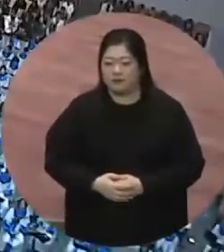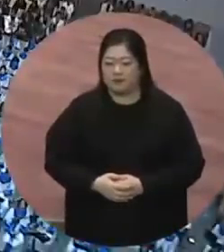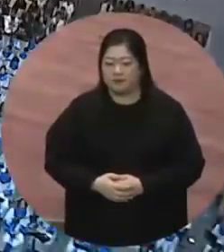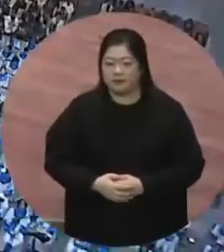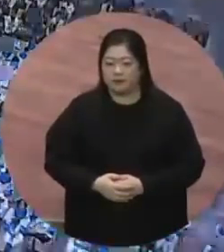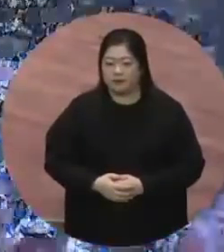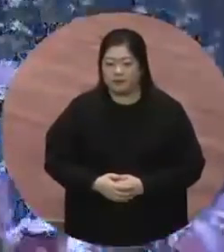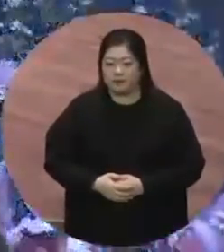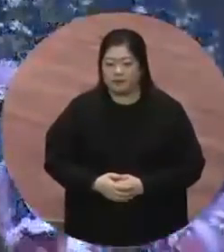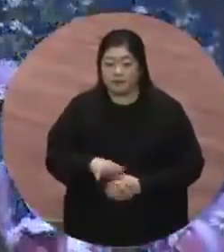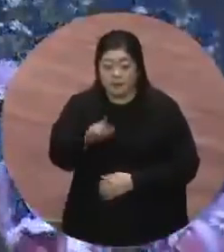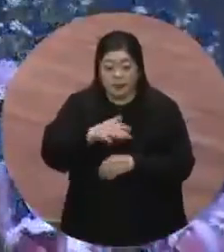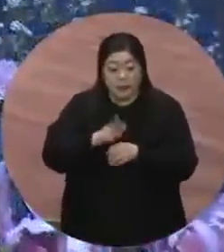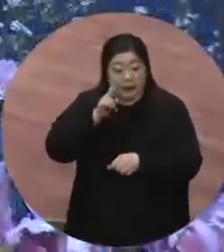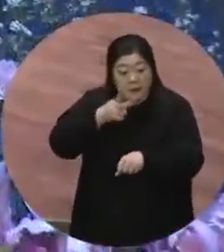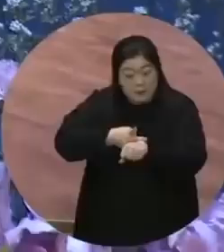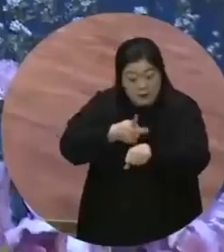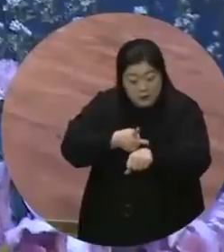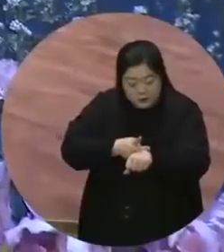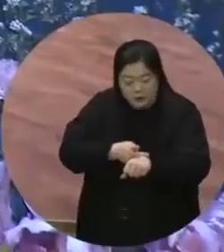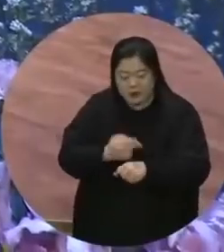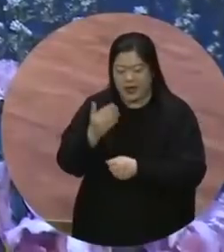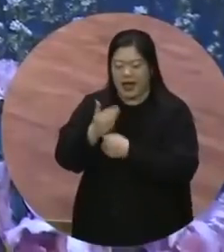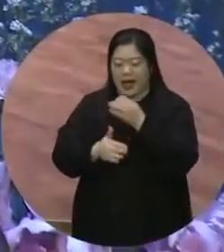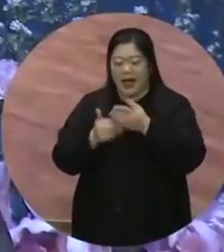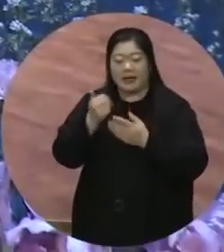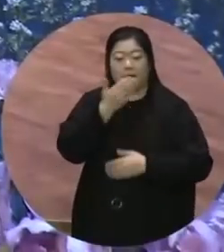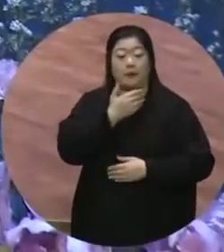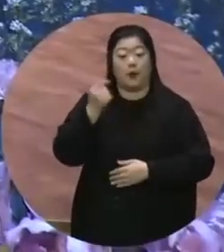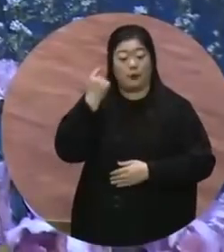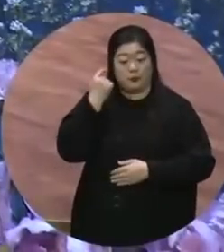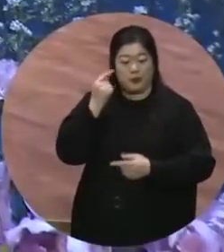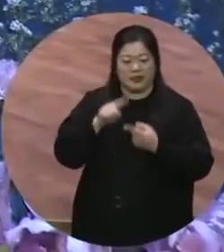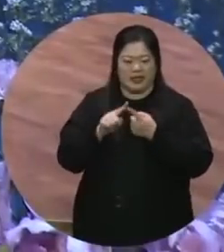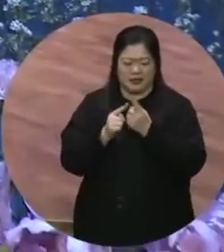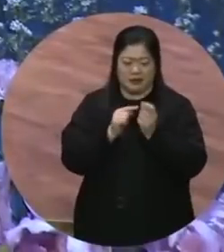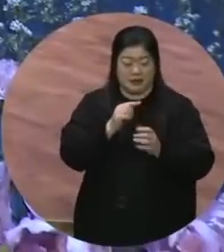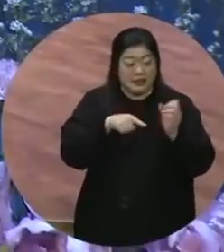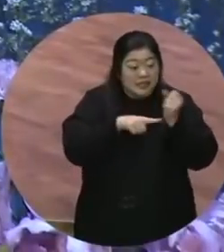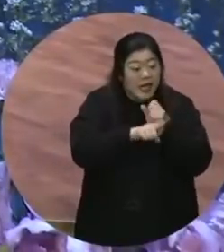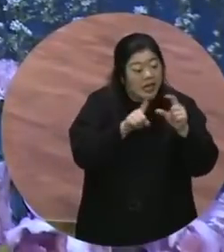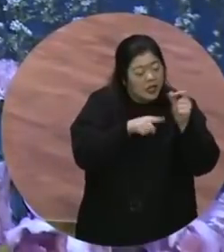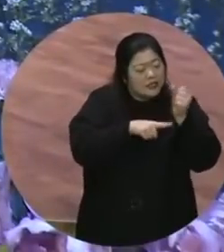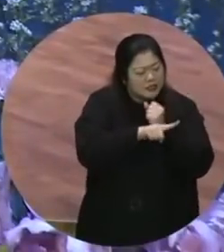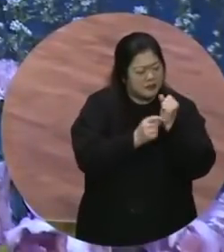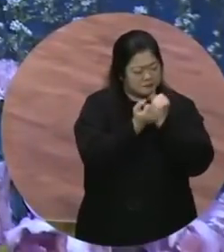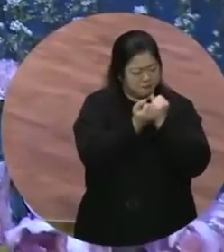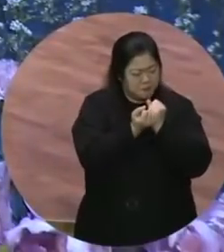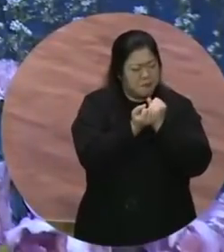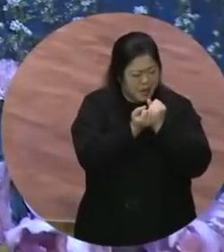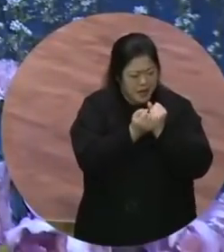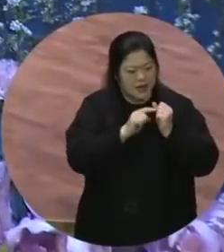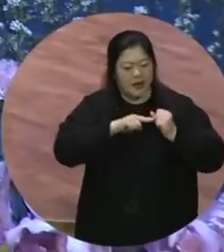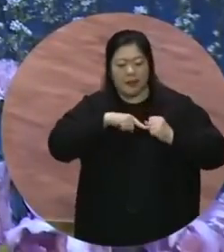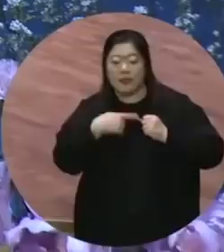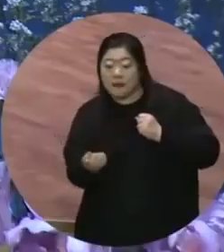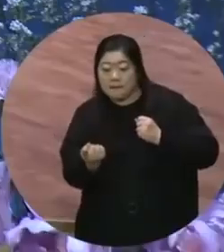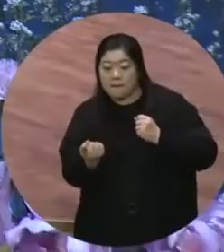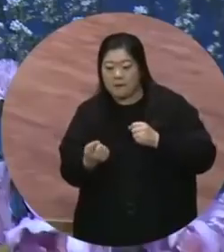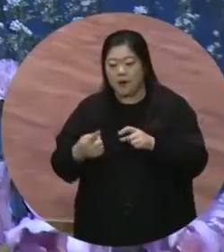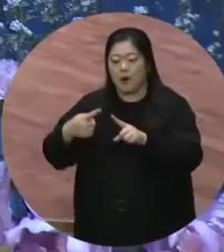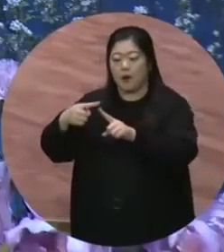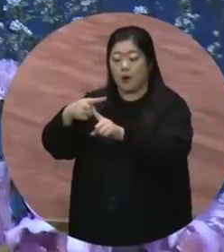사도 바울은 하나님의 복음에 대한 이 분명한 정의를 내린 후에 이제 이제 로마